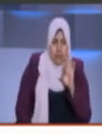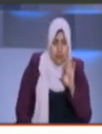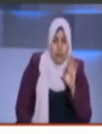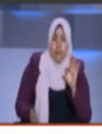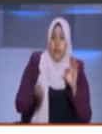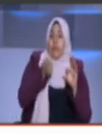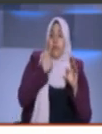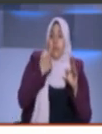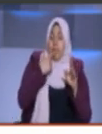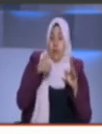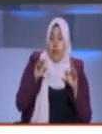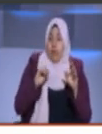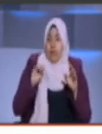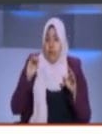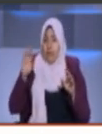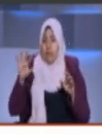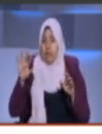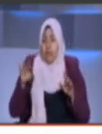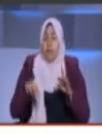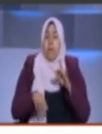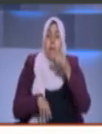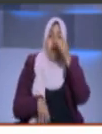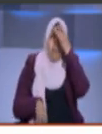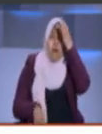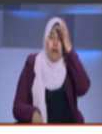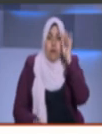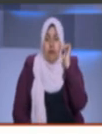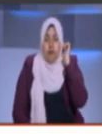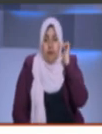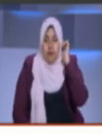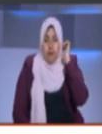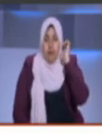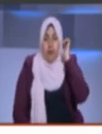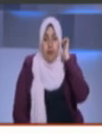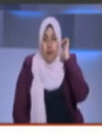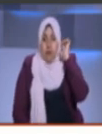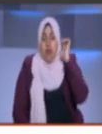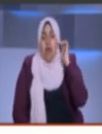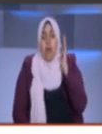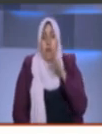والعلاجات هي التي تعطى للمرضى. أنا ما ممكن أعطي لقاح